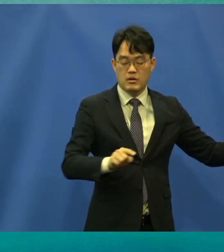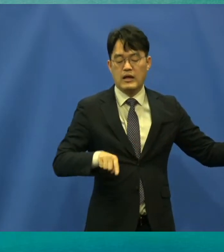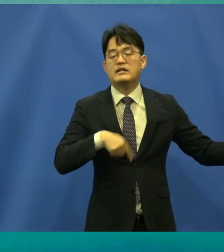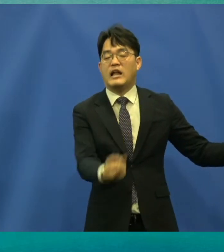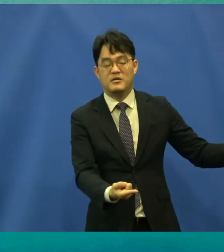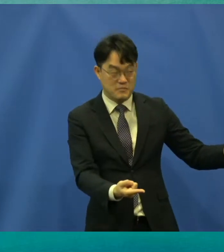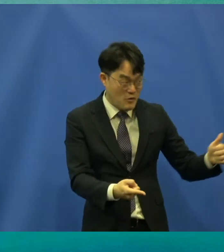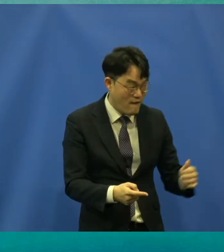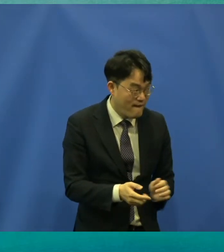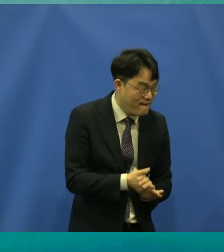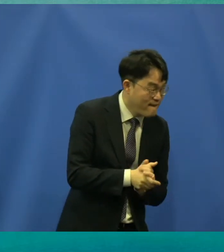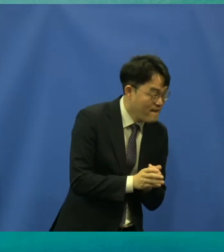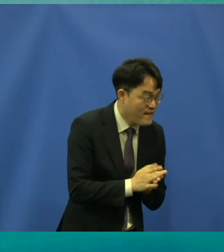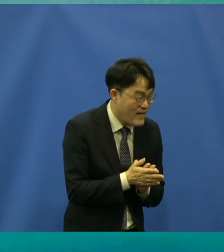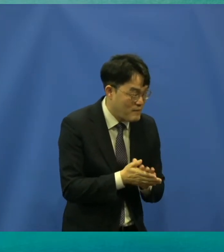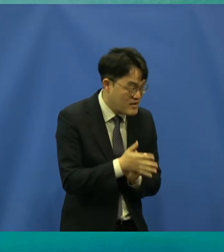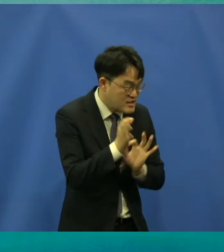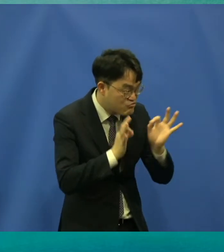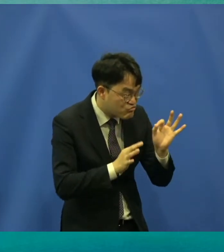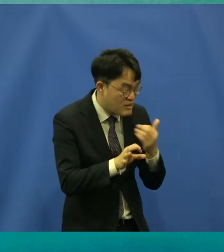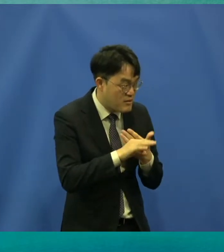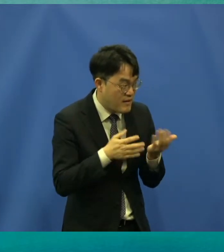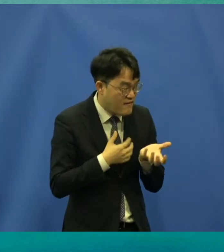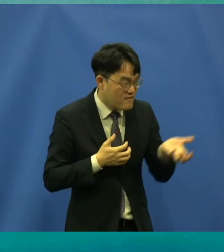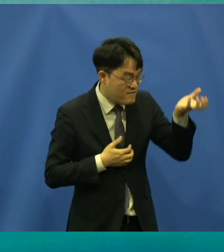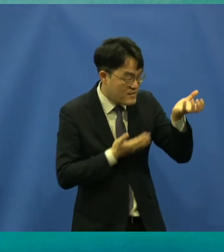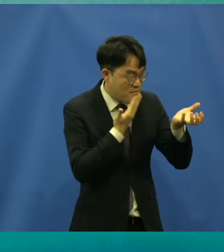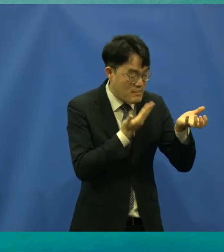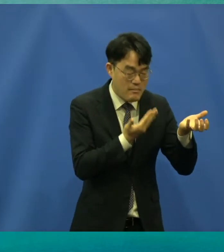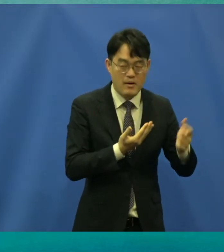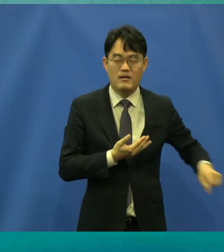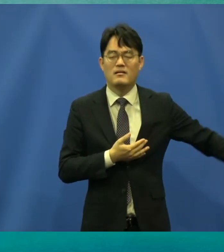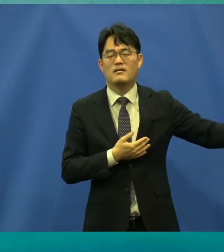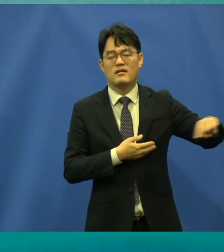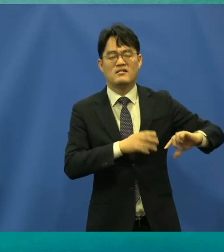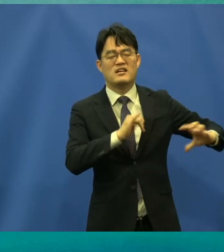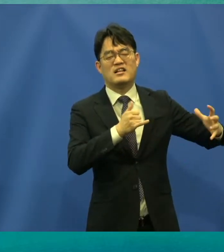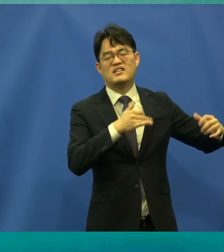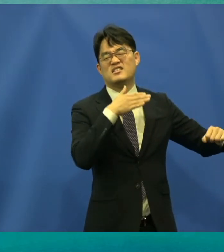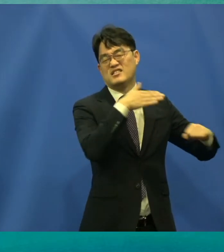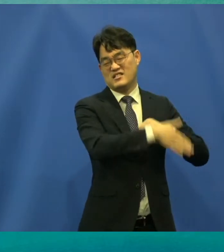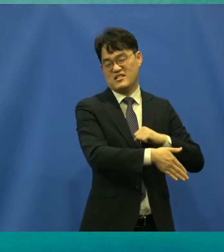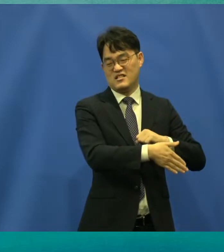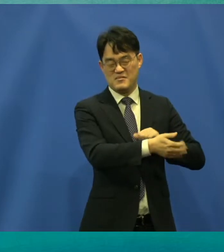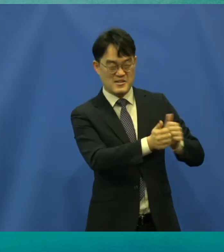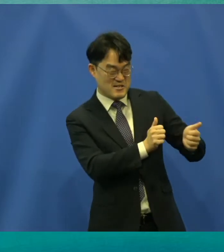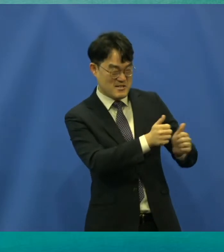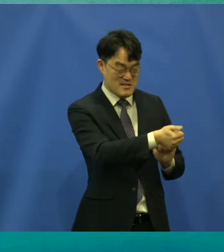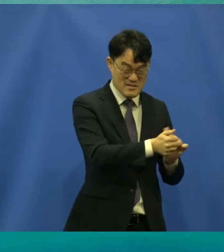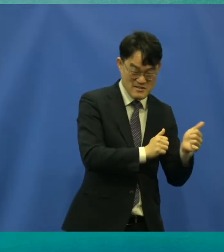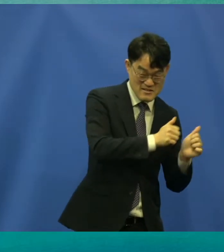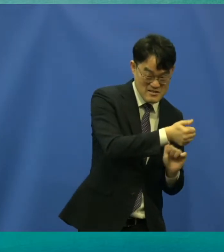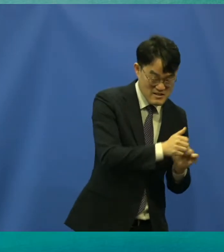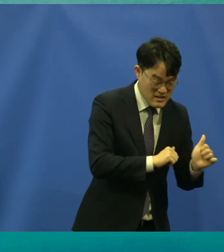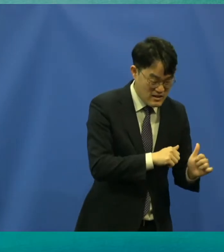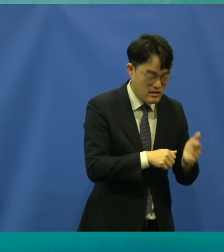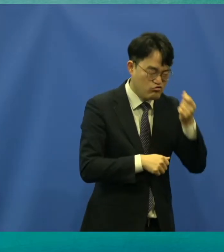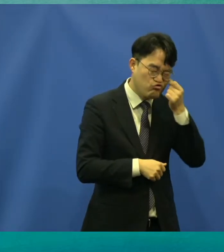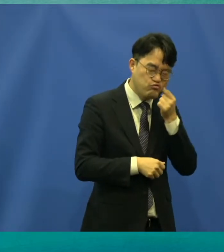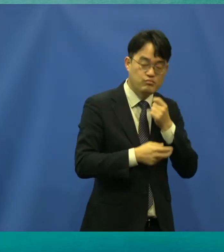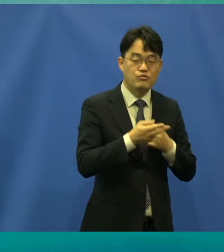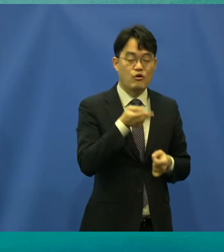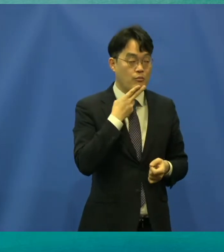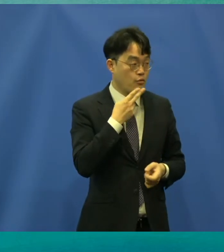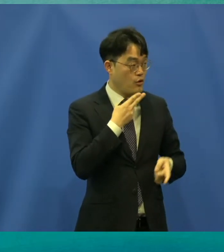상대의 실수를 기다리죠. 가차 없습니다. 자비가 없고 언제라도 계약 파기가 가능하죠.